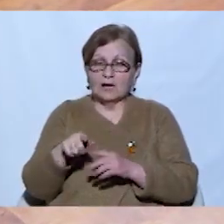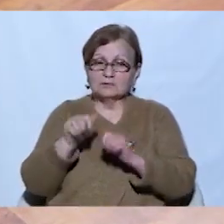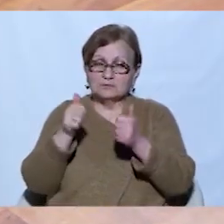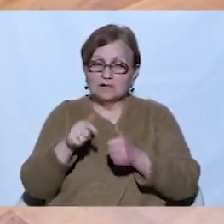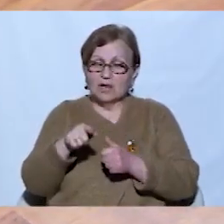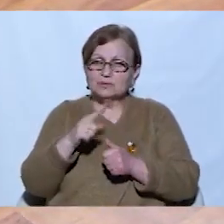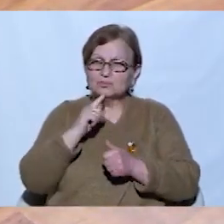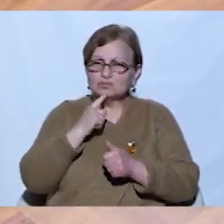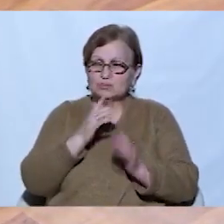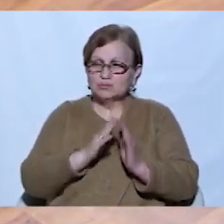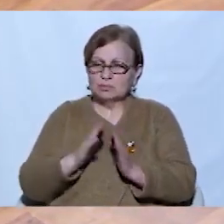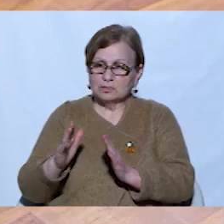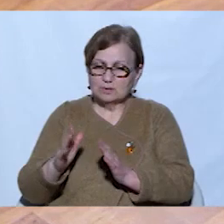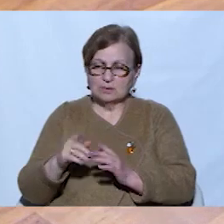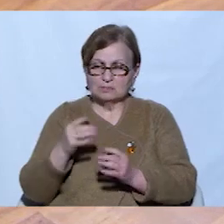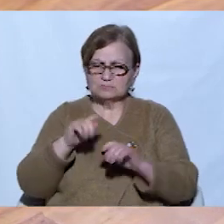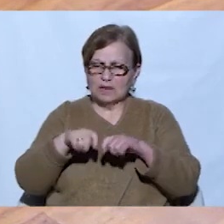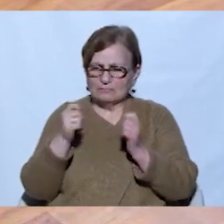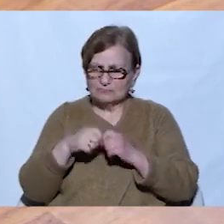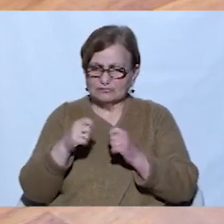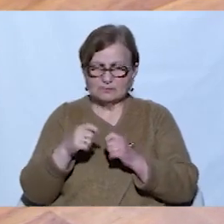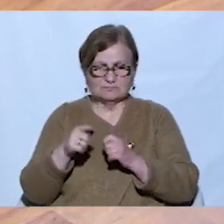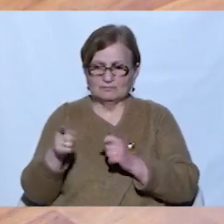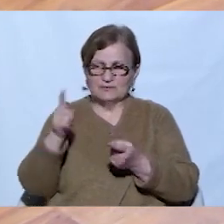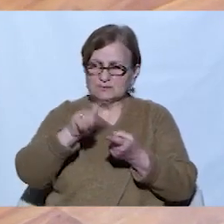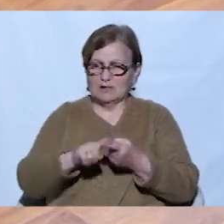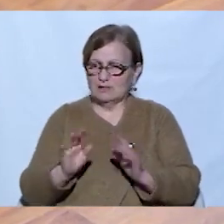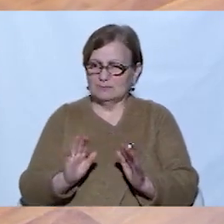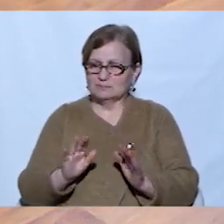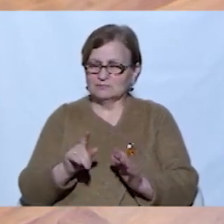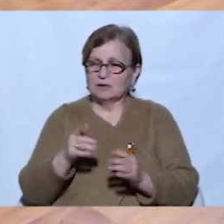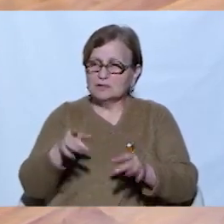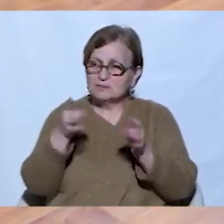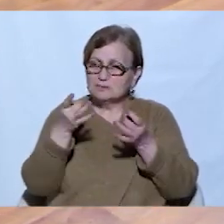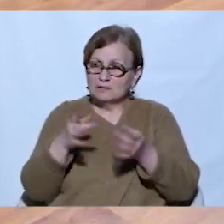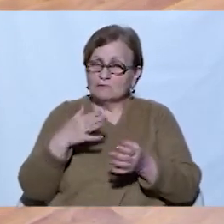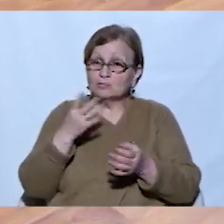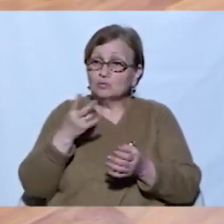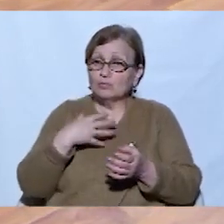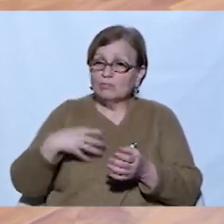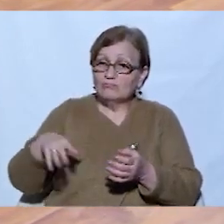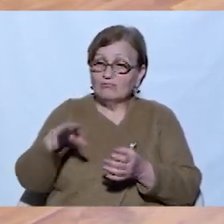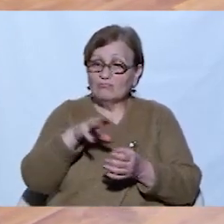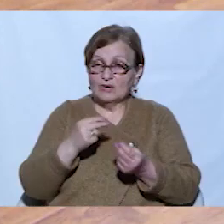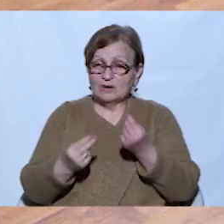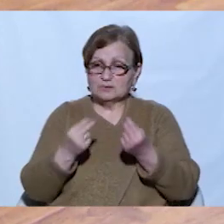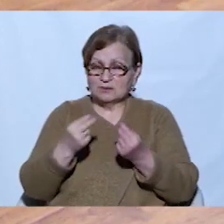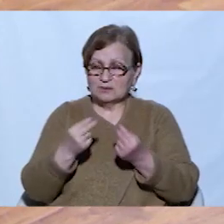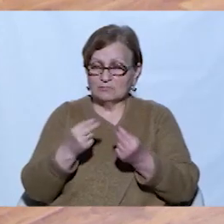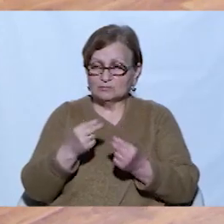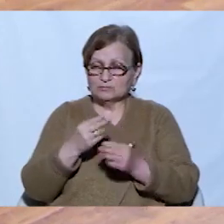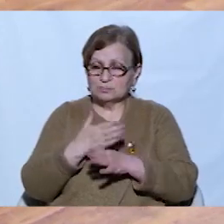აი რთული ქცევა აქვს და ყველა სათამაშოებს ამტრევს, ვერ გადის, რა თქმა უნდა, მაგრამ მე თუ ჩემს ყველა სათამაშოს